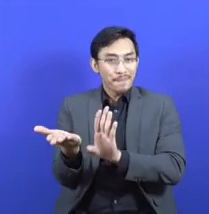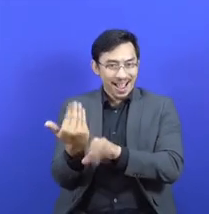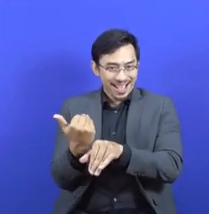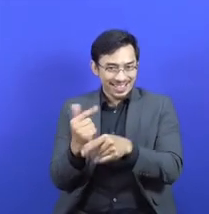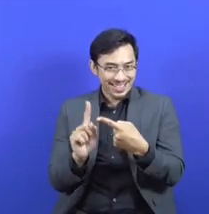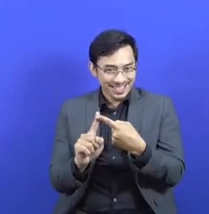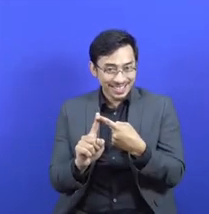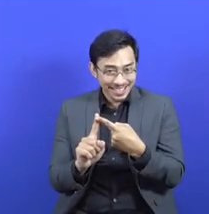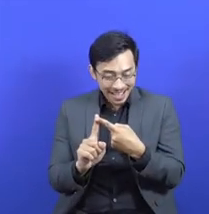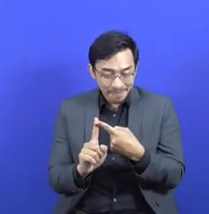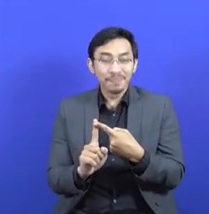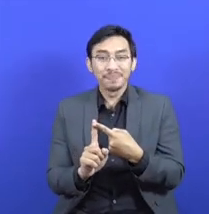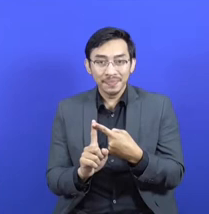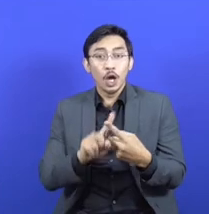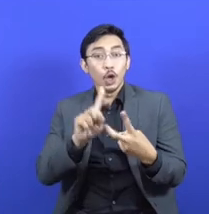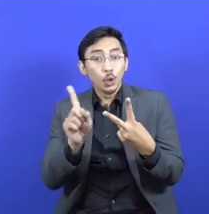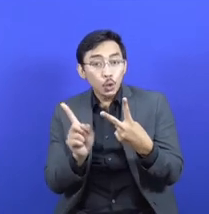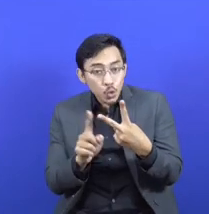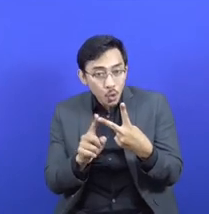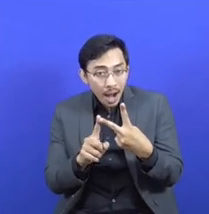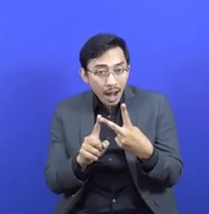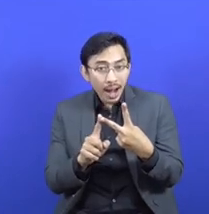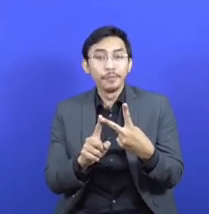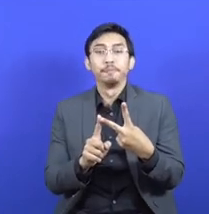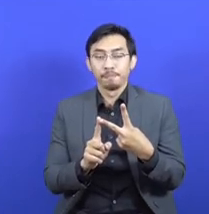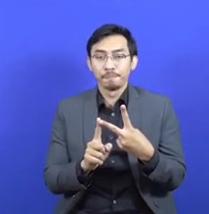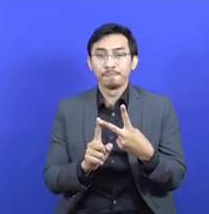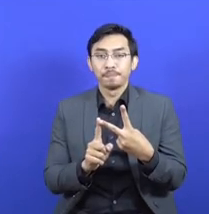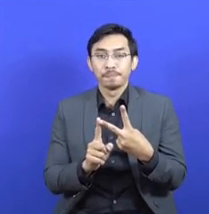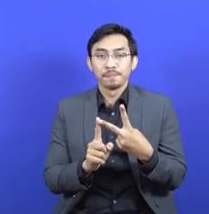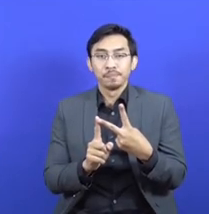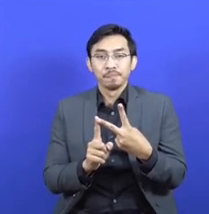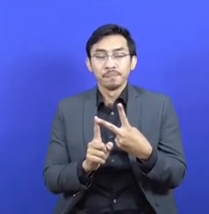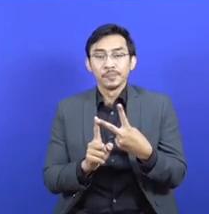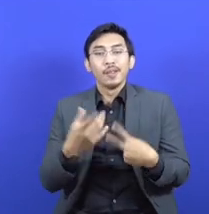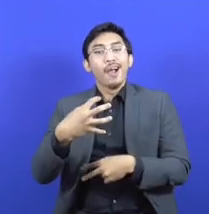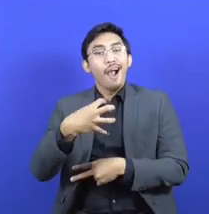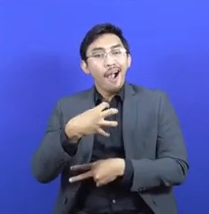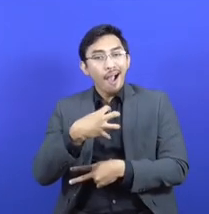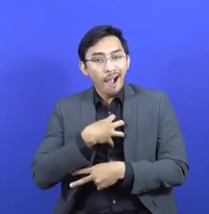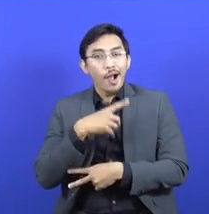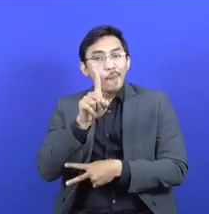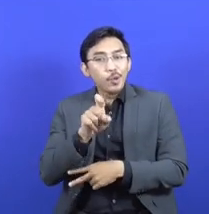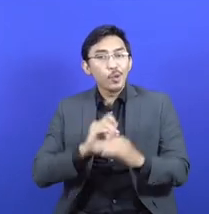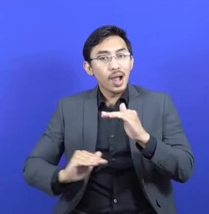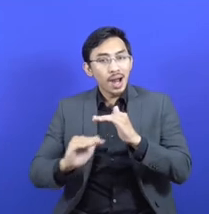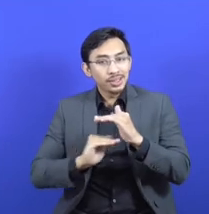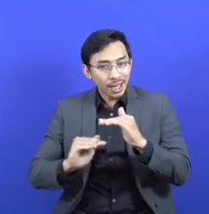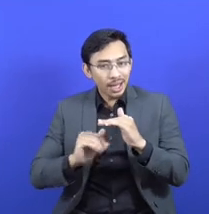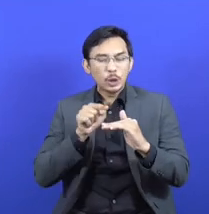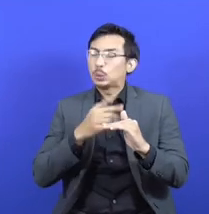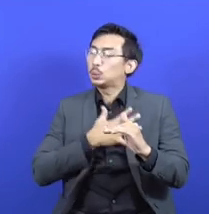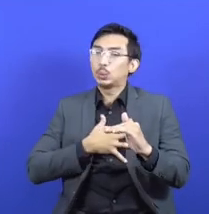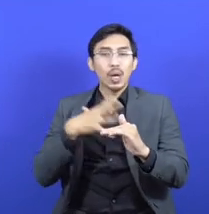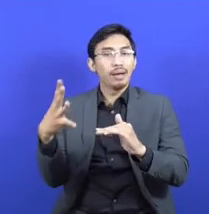hak pengembalian uang, kemudian ada hak kebutuhan dasar yang susah didapat,